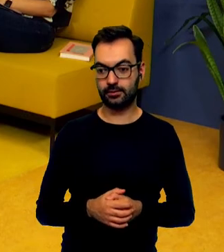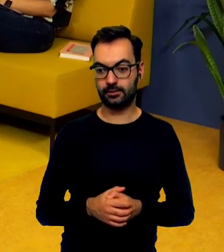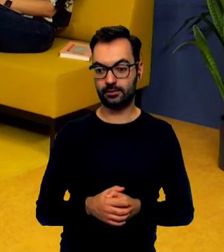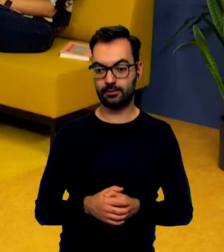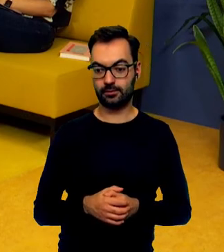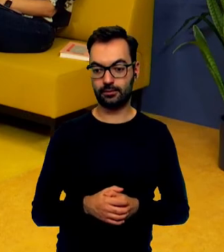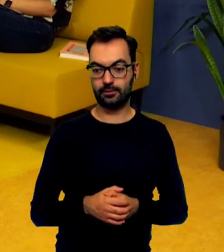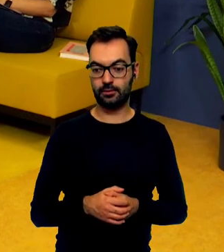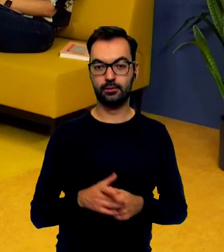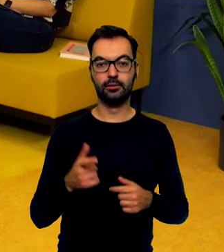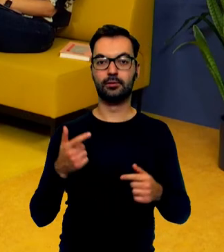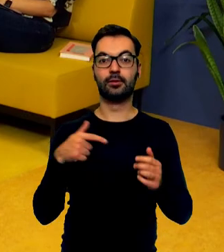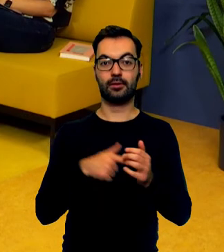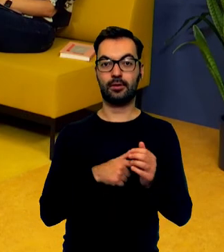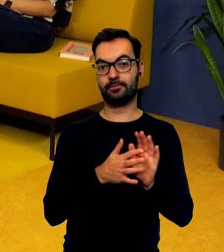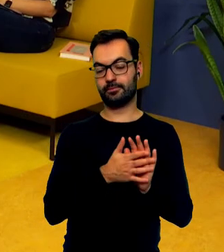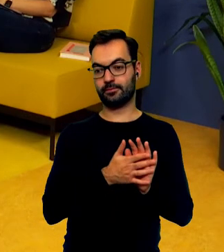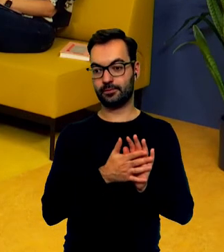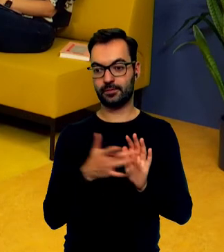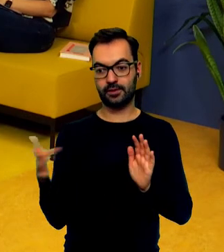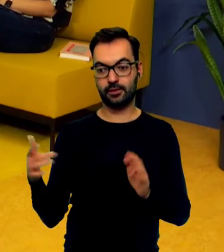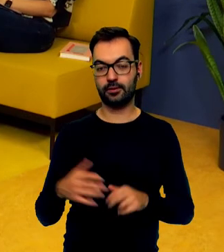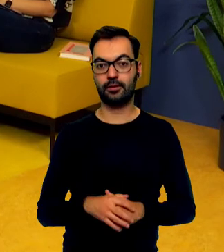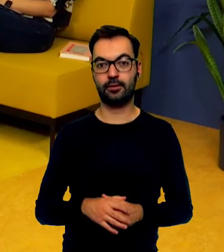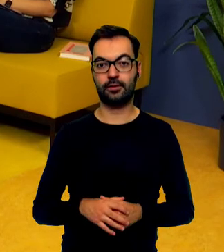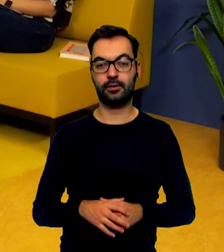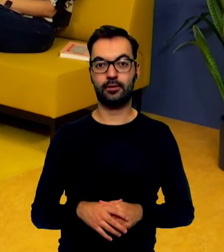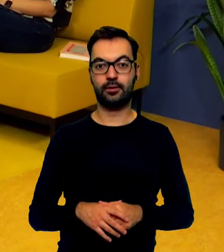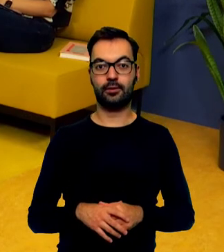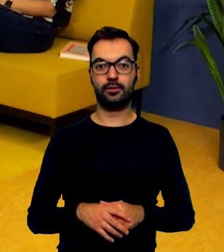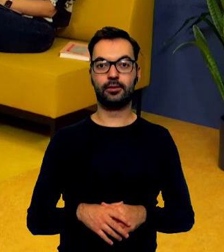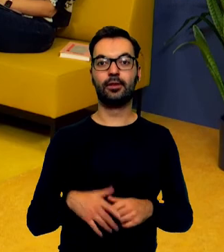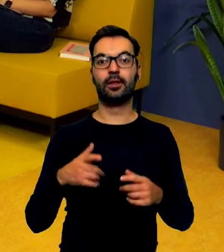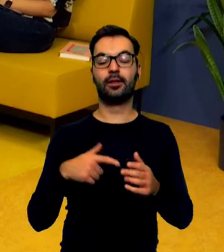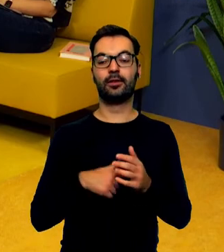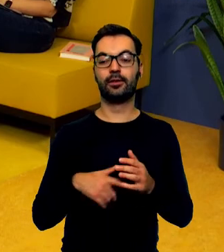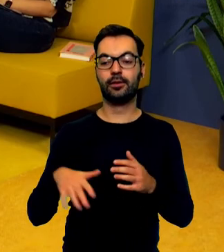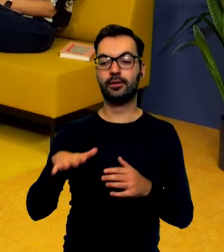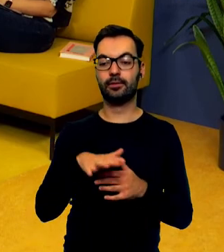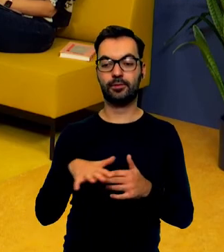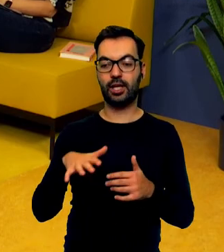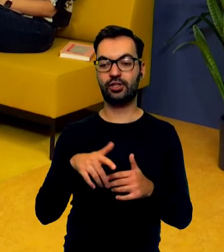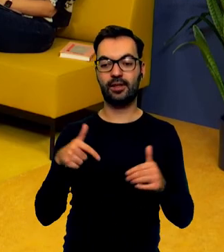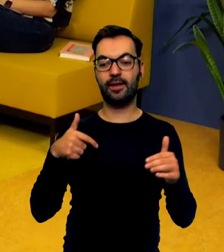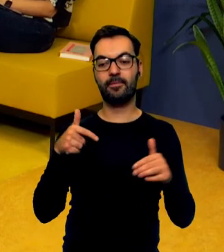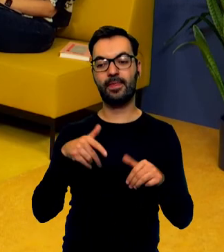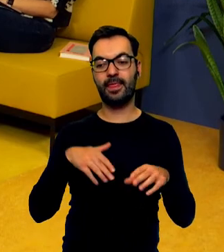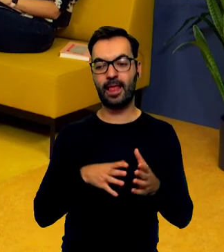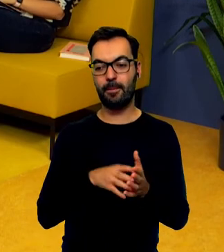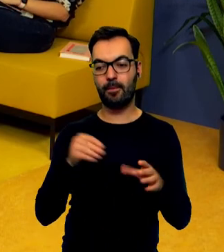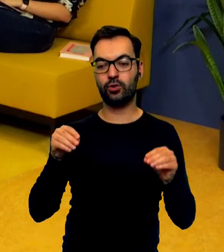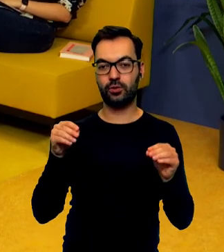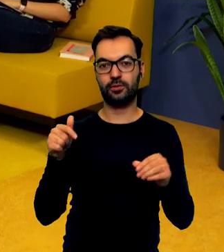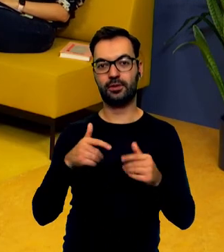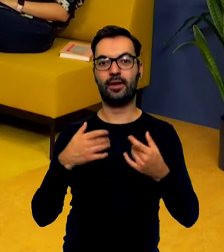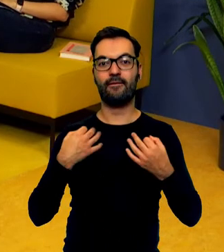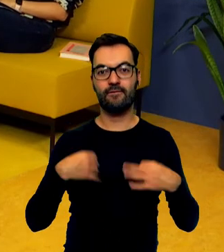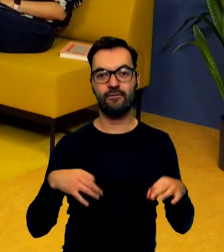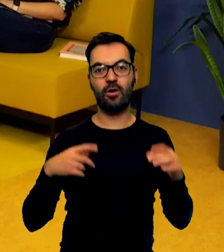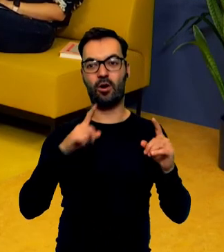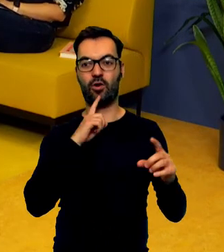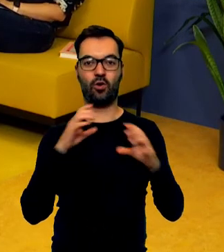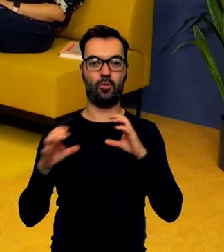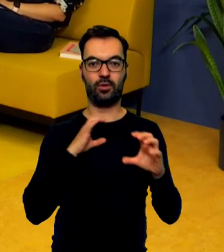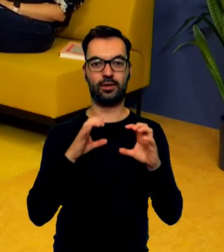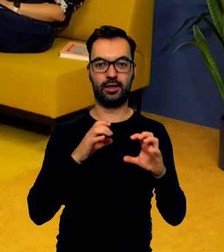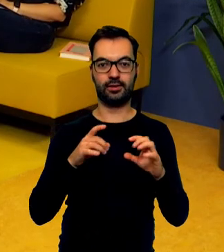momentu ta sfera, która wyjściowo miała być taką przestrzenią wolnej